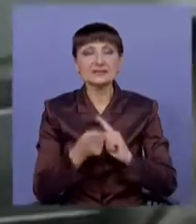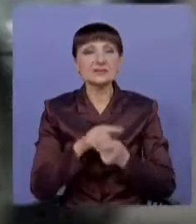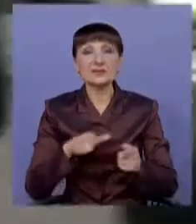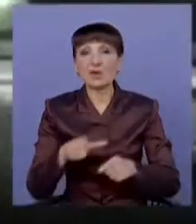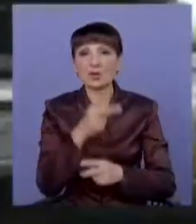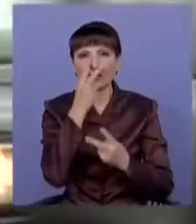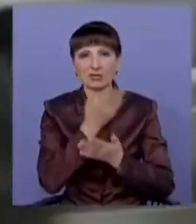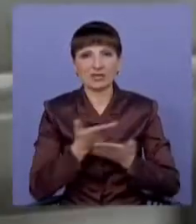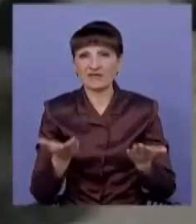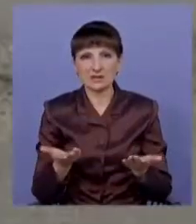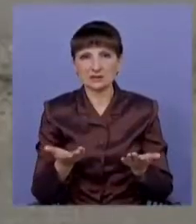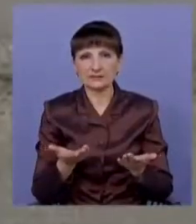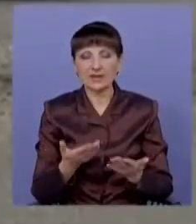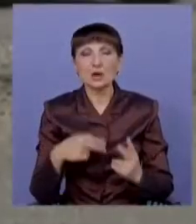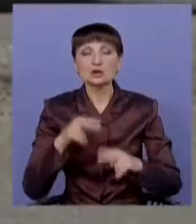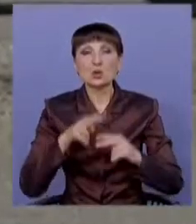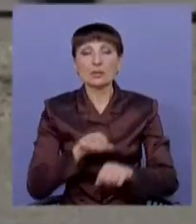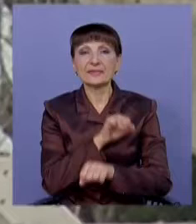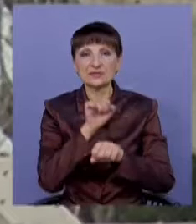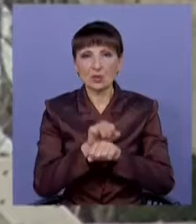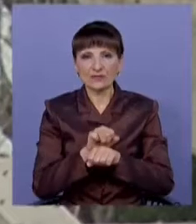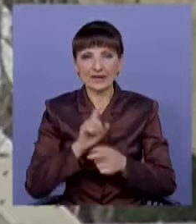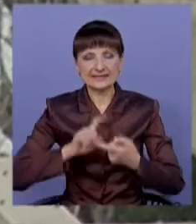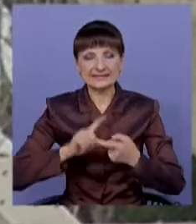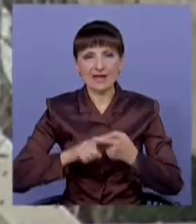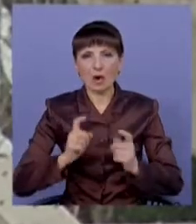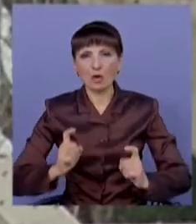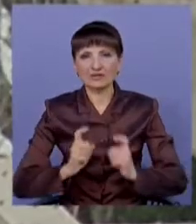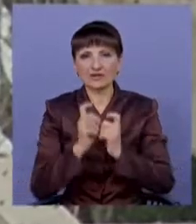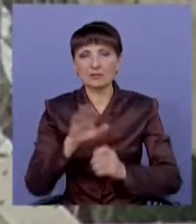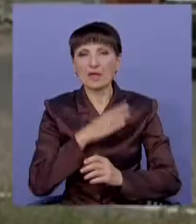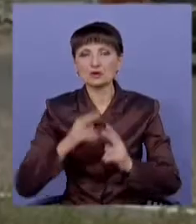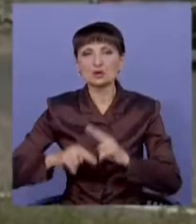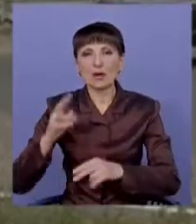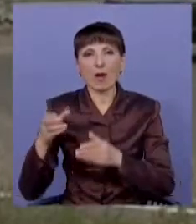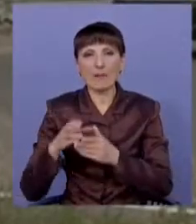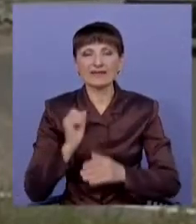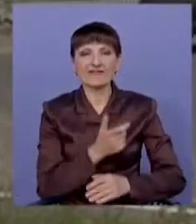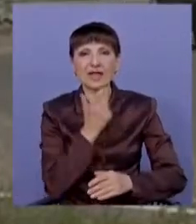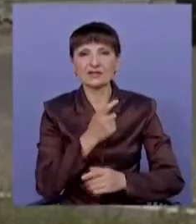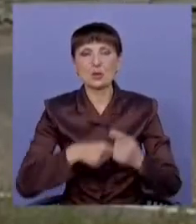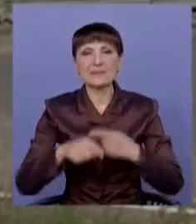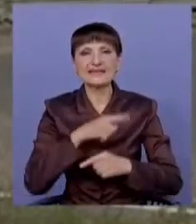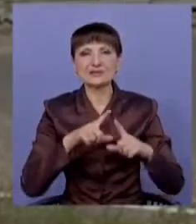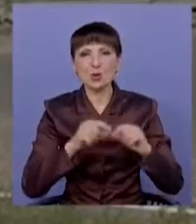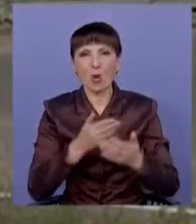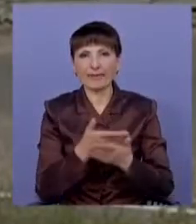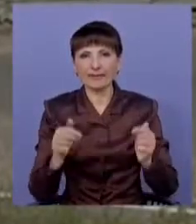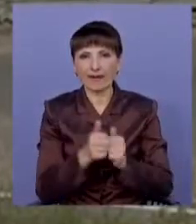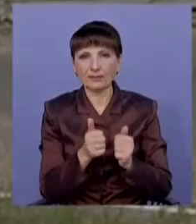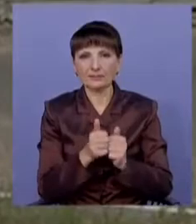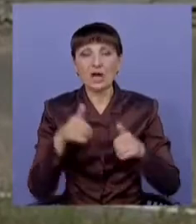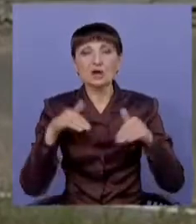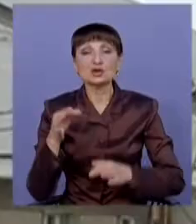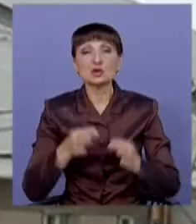участке так и не почувствовали. Стройка была приостановлена из-за конфликта между подрядчиками и владельцами бизнес-объектов. Решение районного